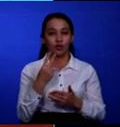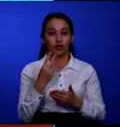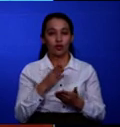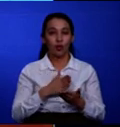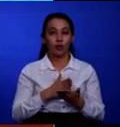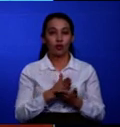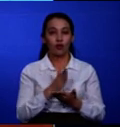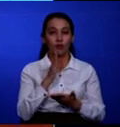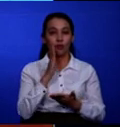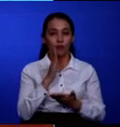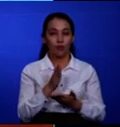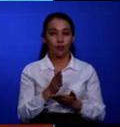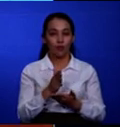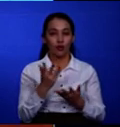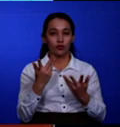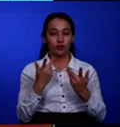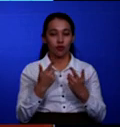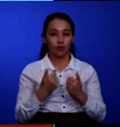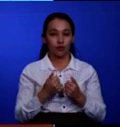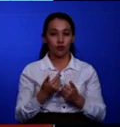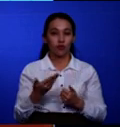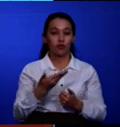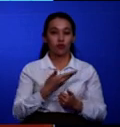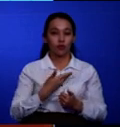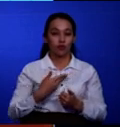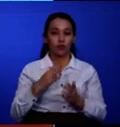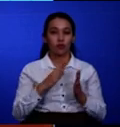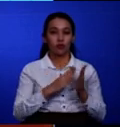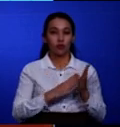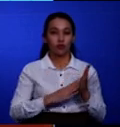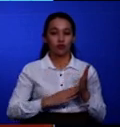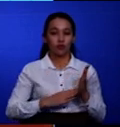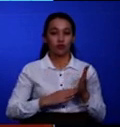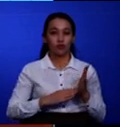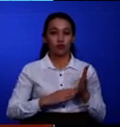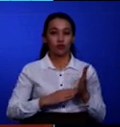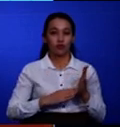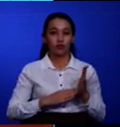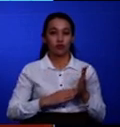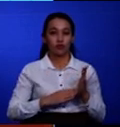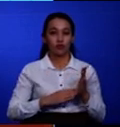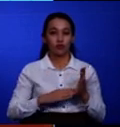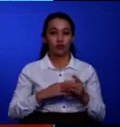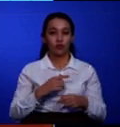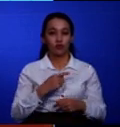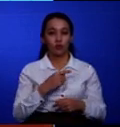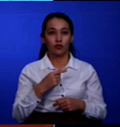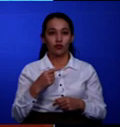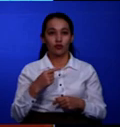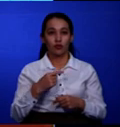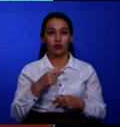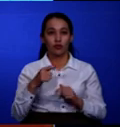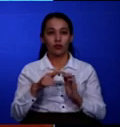usuli bor bolajonlar. Bunda biz 90 ni 20 va 70 ning yig'indisi ko'rinishda tasvirlab